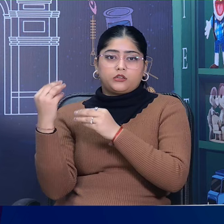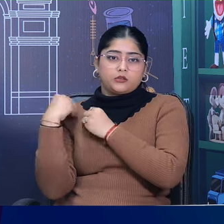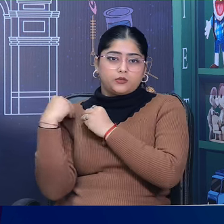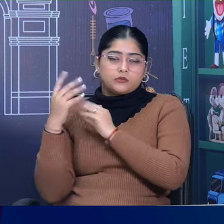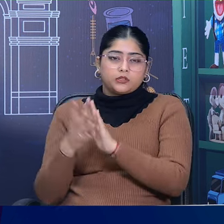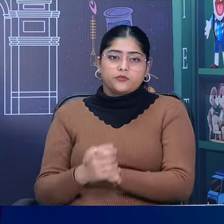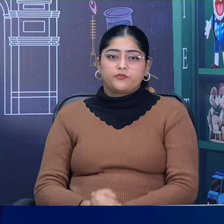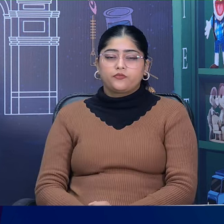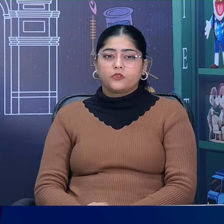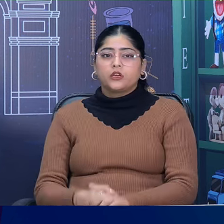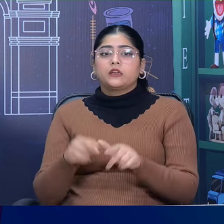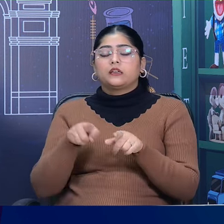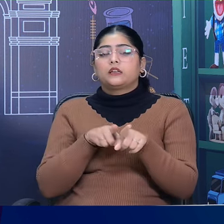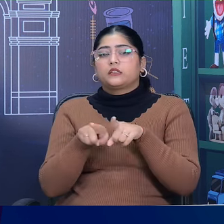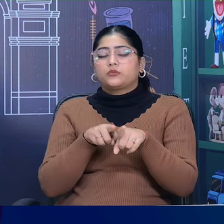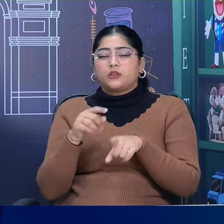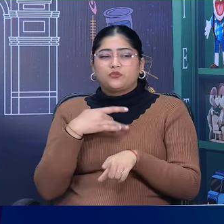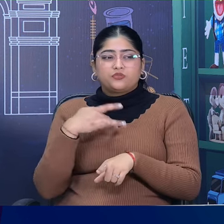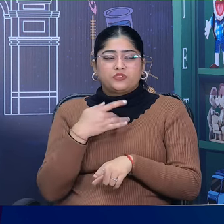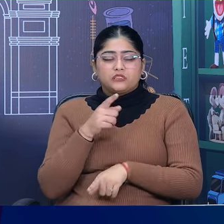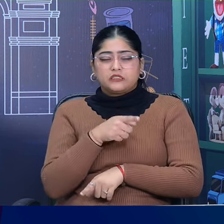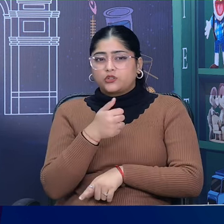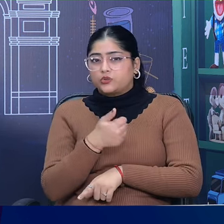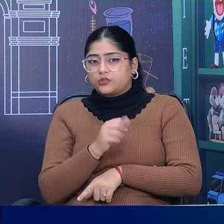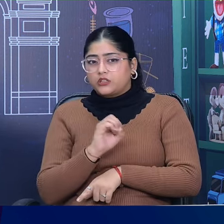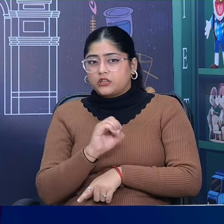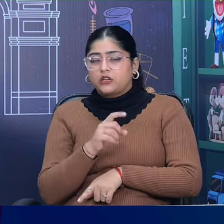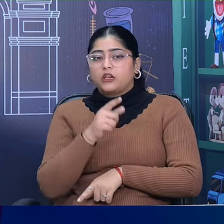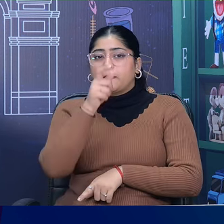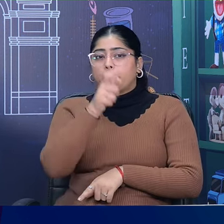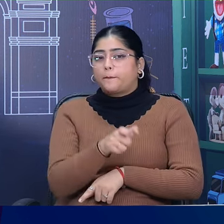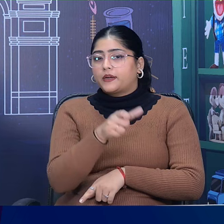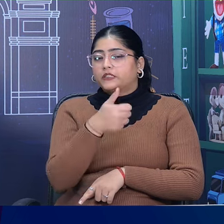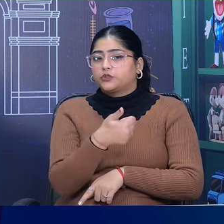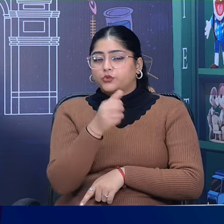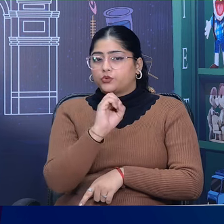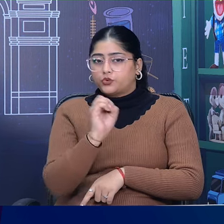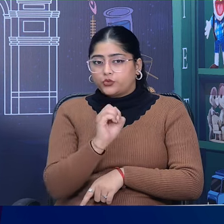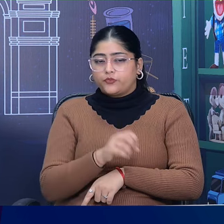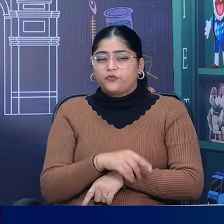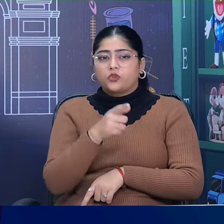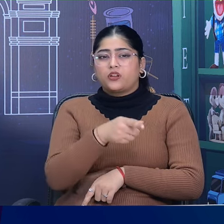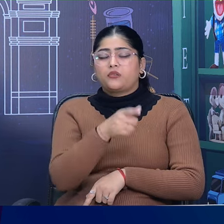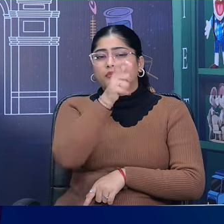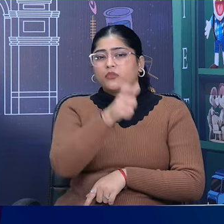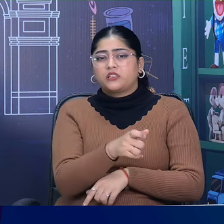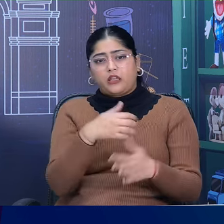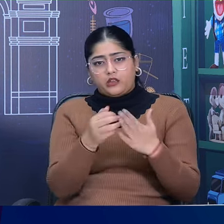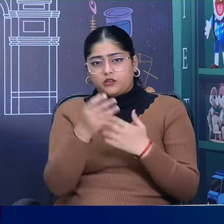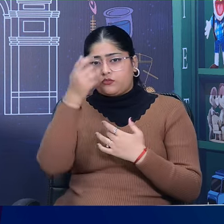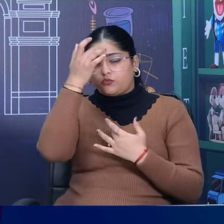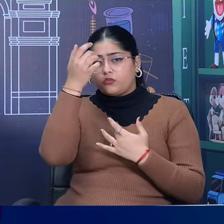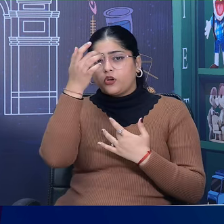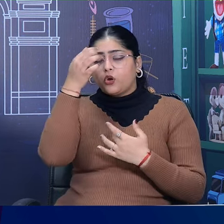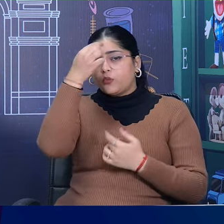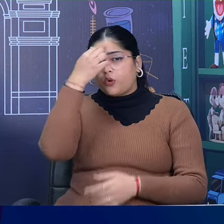अ कमी की गुंजाइश हो या फिर कोई ग्रामसभा का सदस्य ही कह लीजिए एक आम व्यक्ति है उसे कोई समस्या है और उसे लगता है कि अगर वह सरपंच